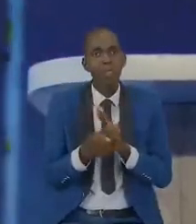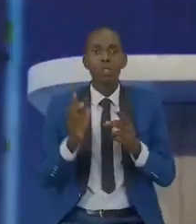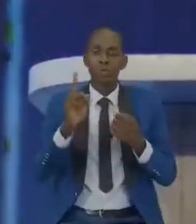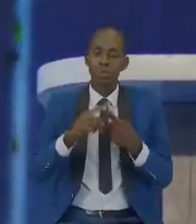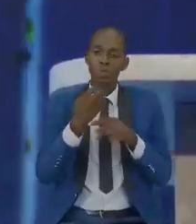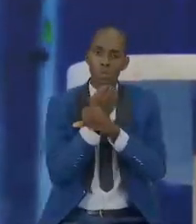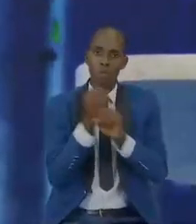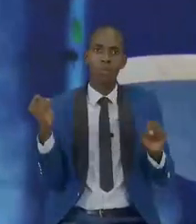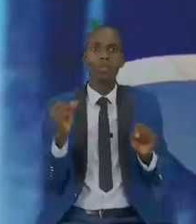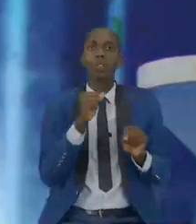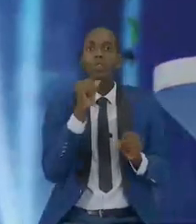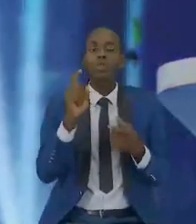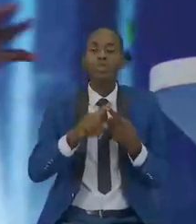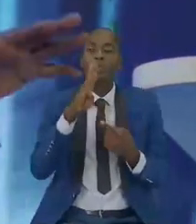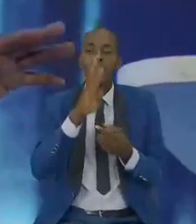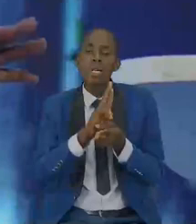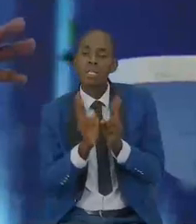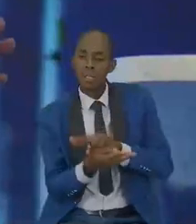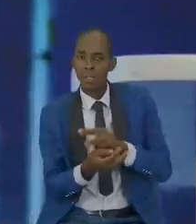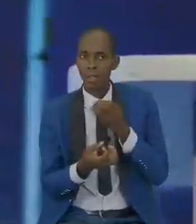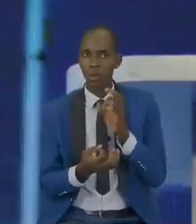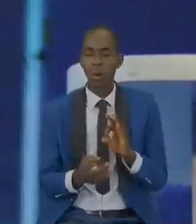ne se repent jamais.